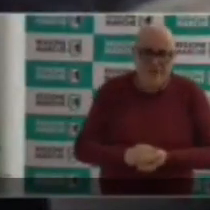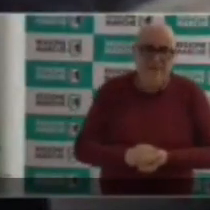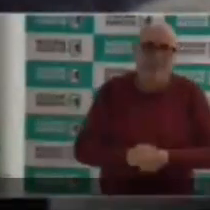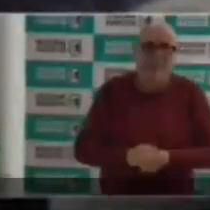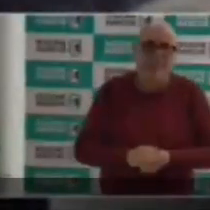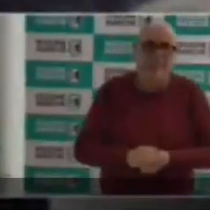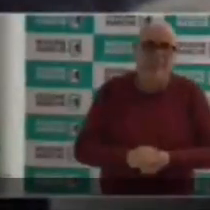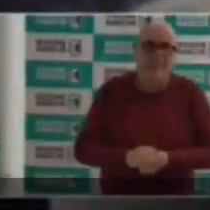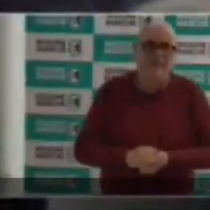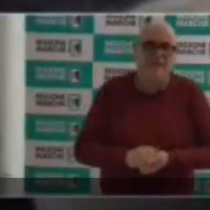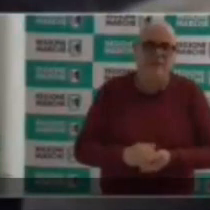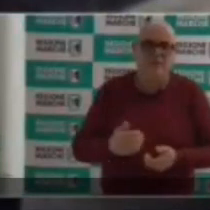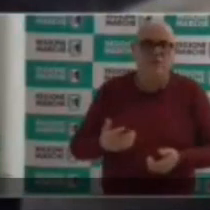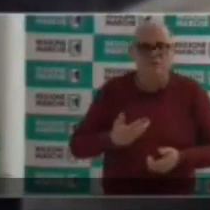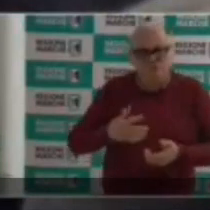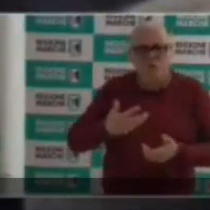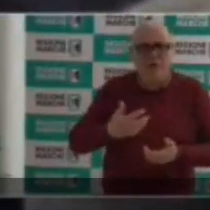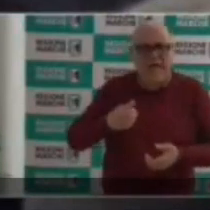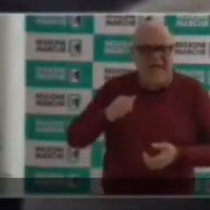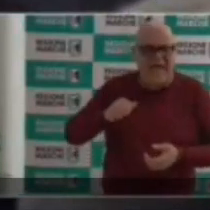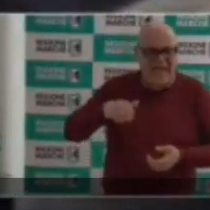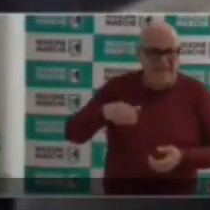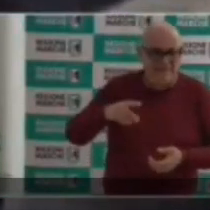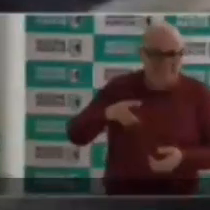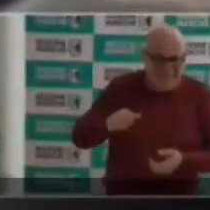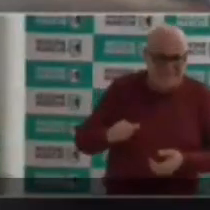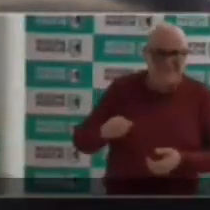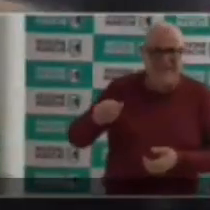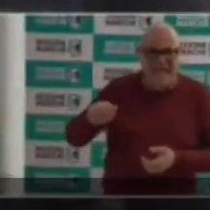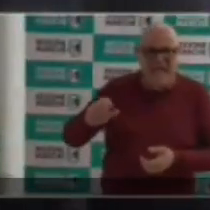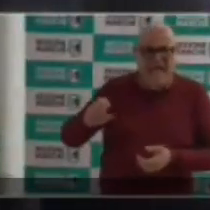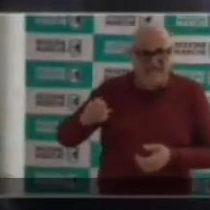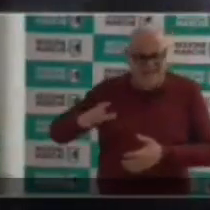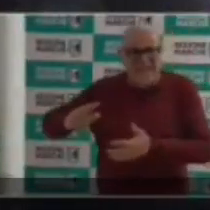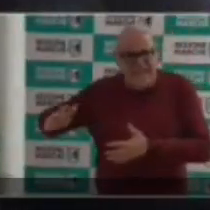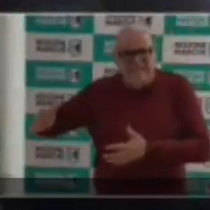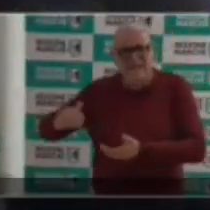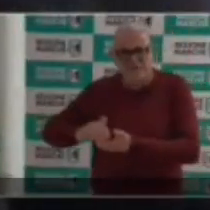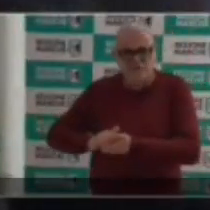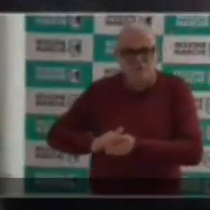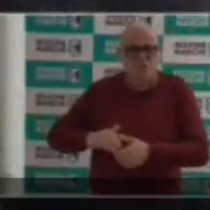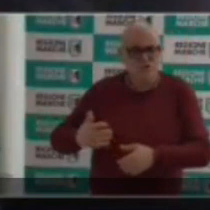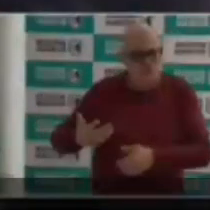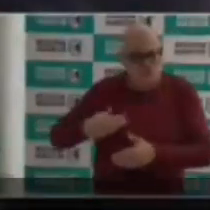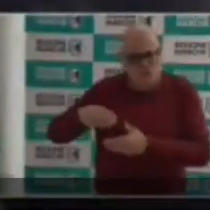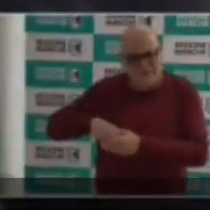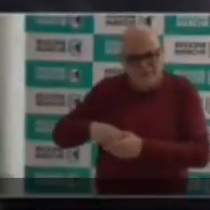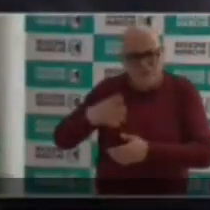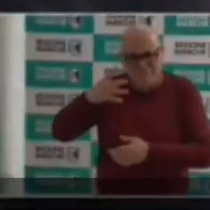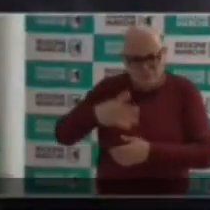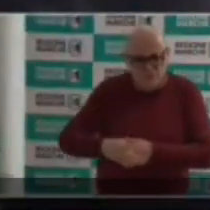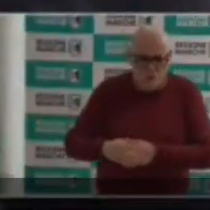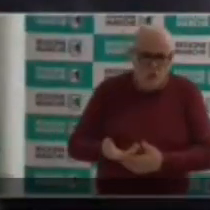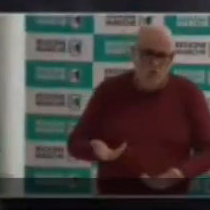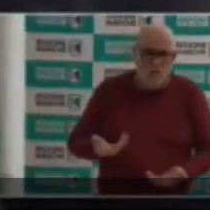dei psicologi come li ha ACLI, come li hanno le altre associazioni, e anche qui per competenza territoriale,